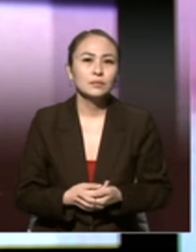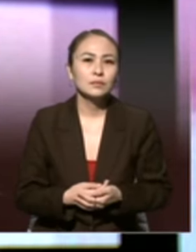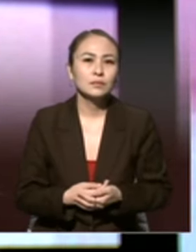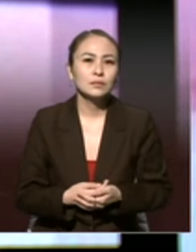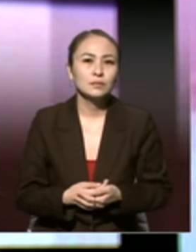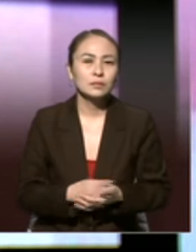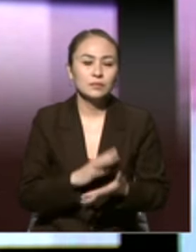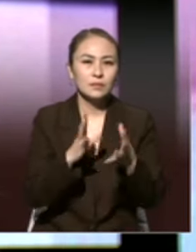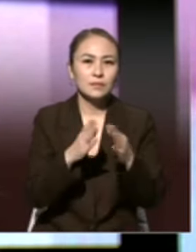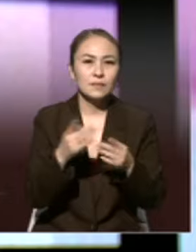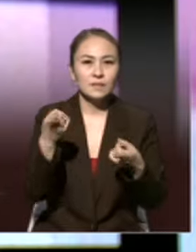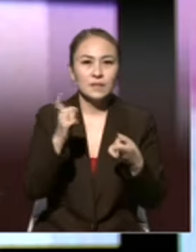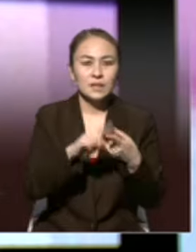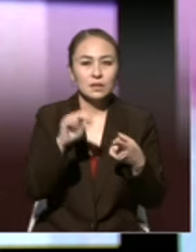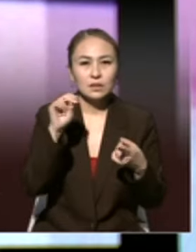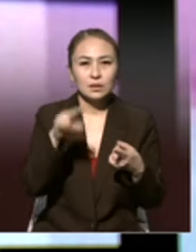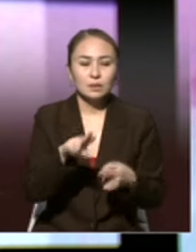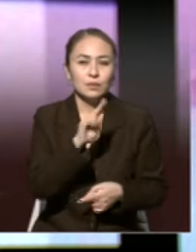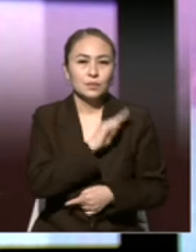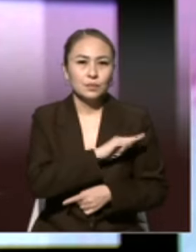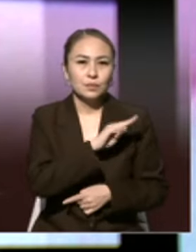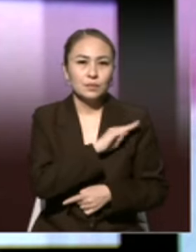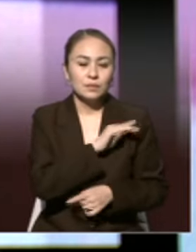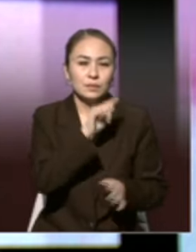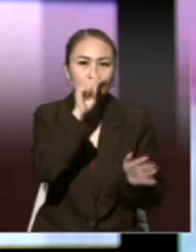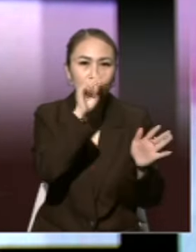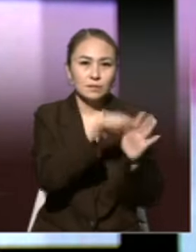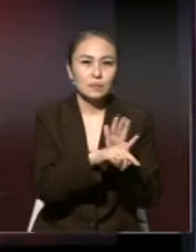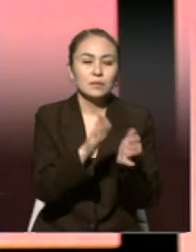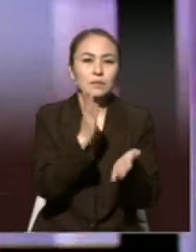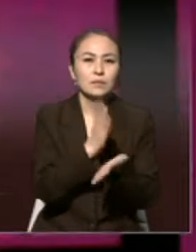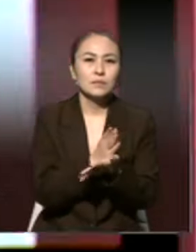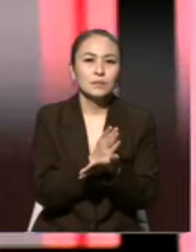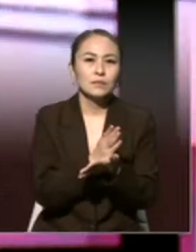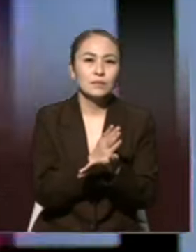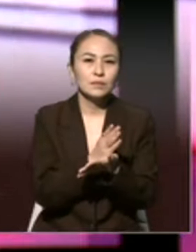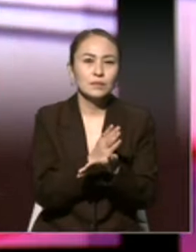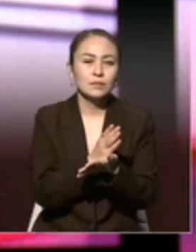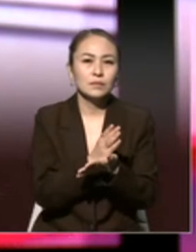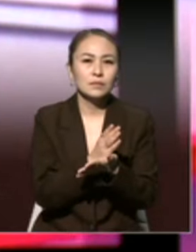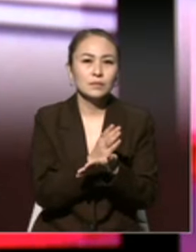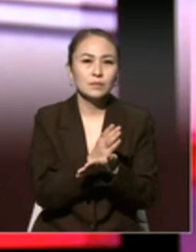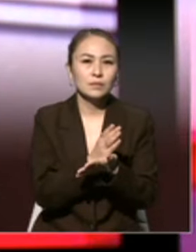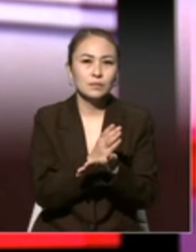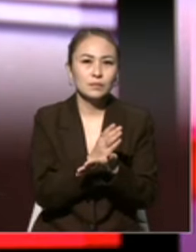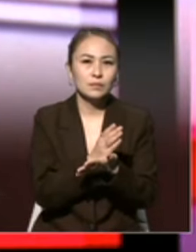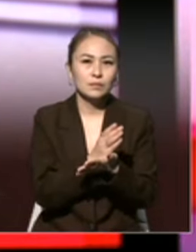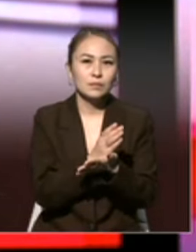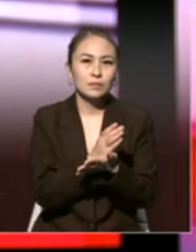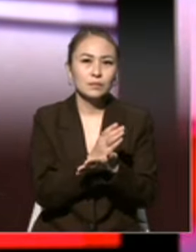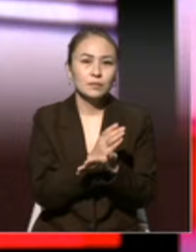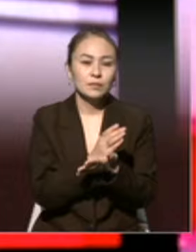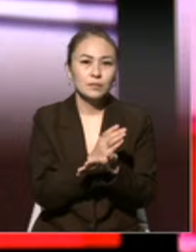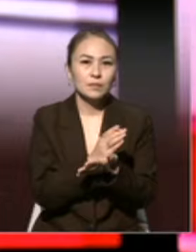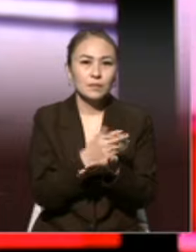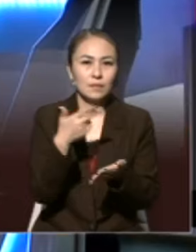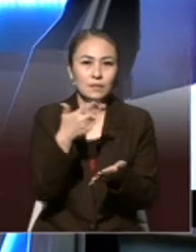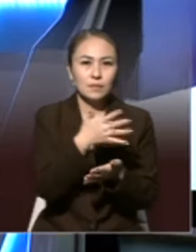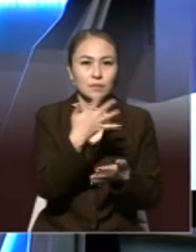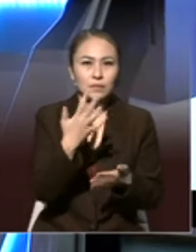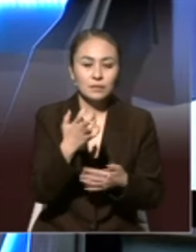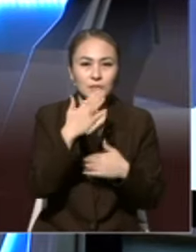байланысты, апаттарға байланысты жұмысқа да кірісіп кетті. Тыс жұмыстар жаңағы 3500-дай